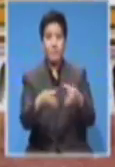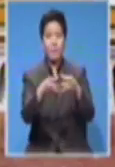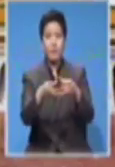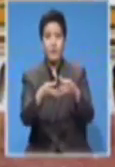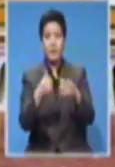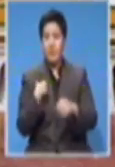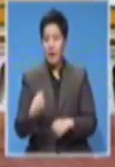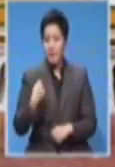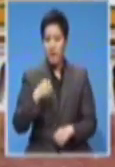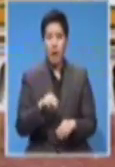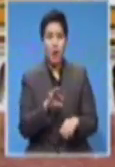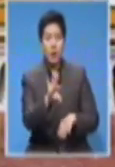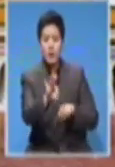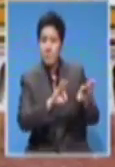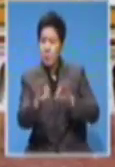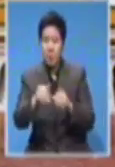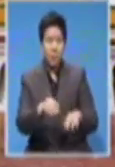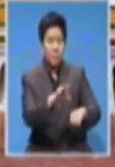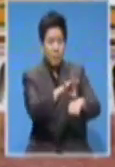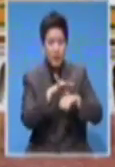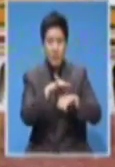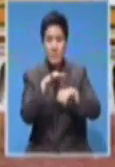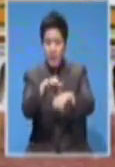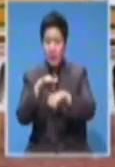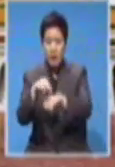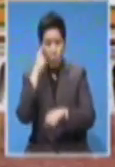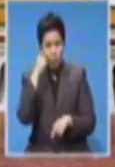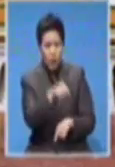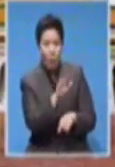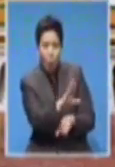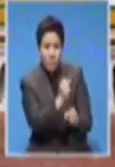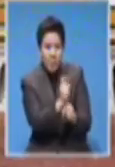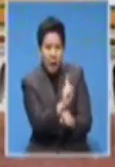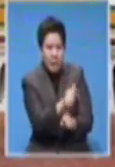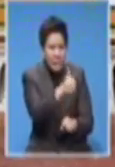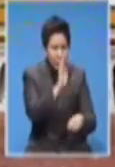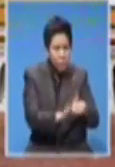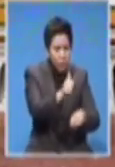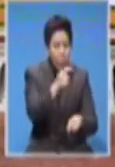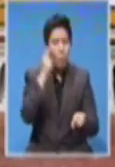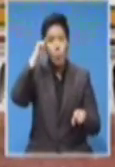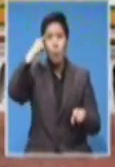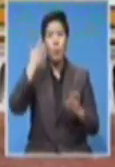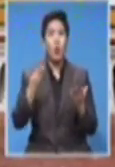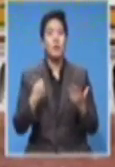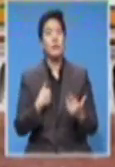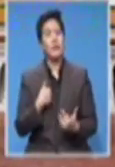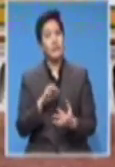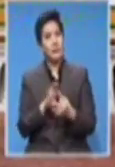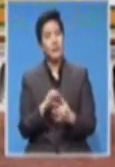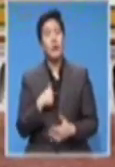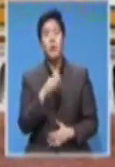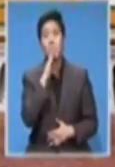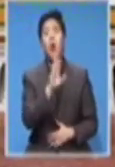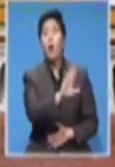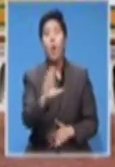วมีอำนาจตั้งทุกคนท่านจะรู้ไหมว่าแต่ละกระทรวงแต่ละหน่วยงานเขามีใครเขาทำงานกันยังไงรู้ไหมนะผมเป็นข้อเสนอแนะเท่านั้นแต่ถ้าท่านจะเอางั้นก็ตาม